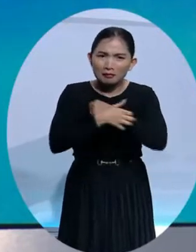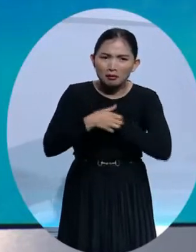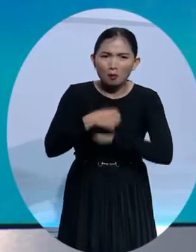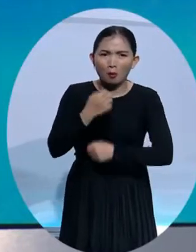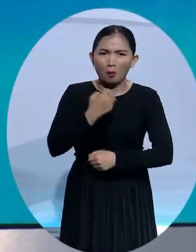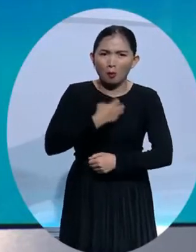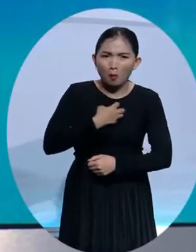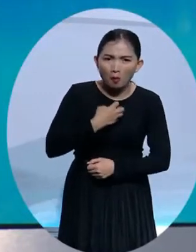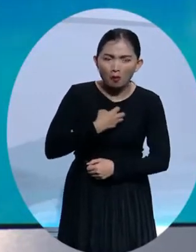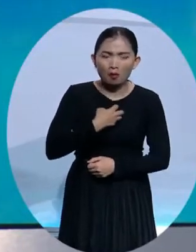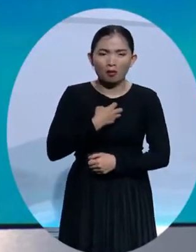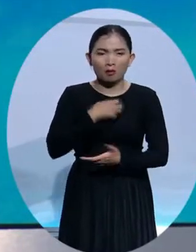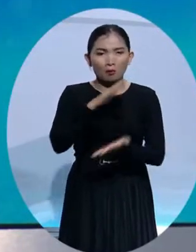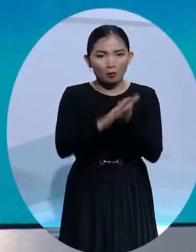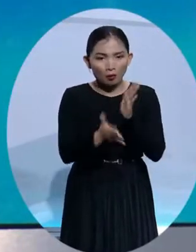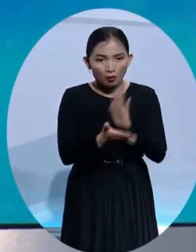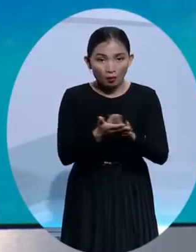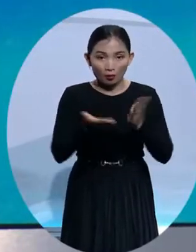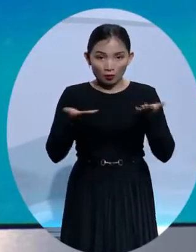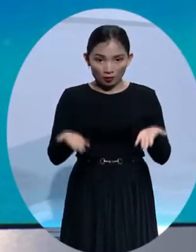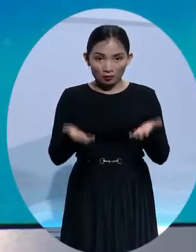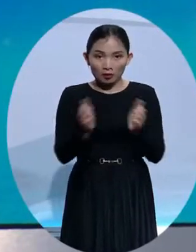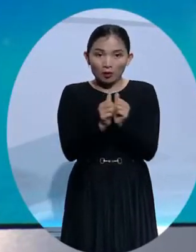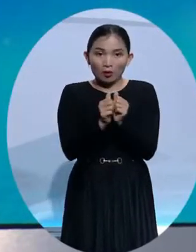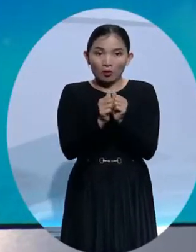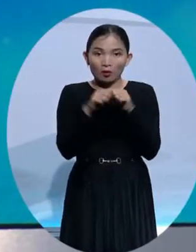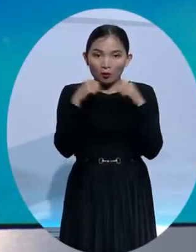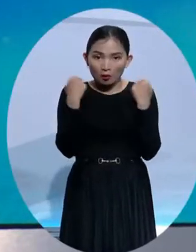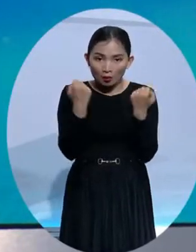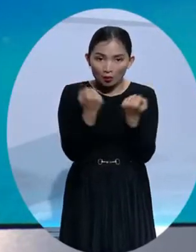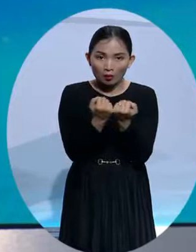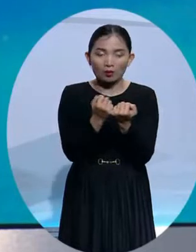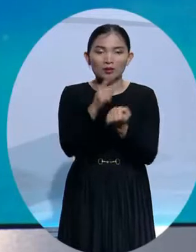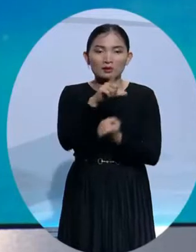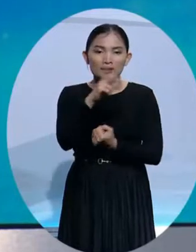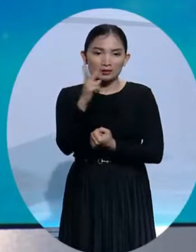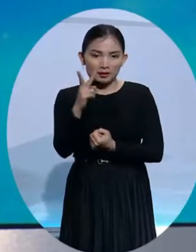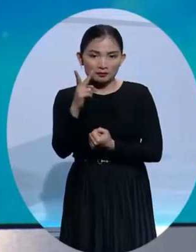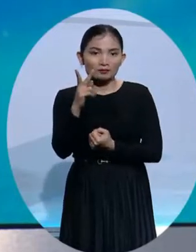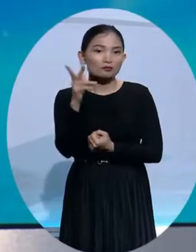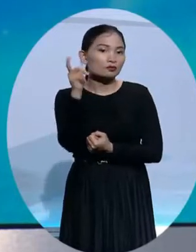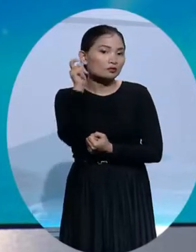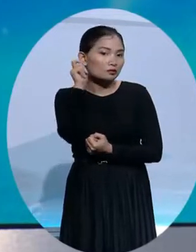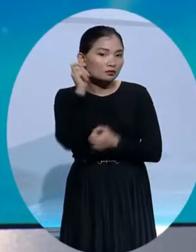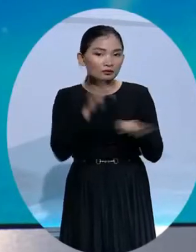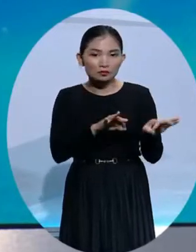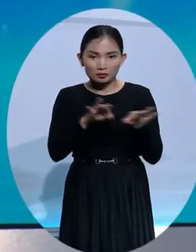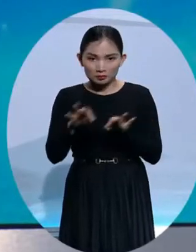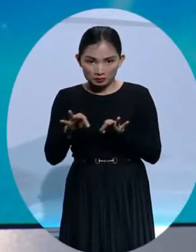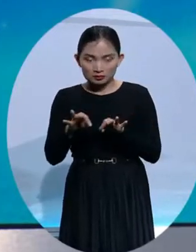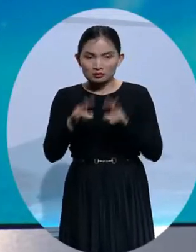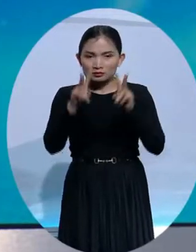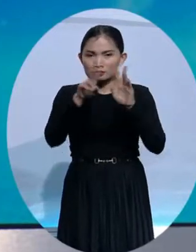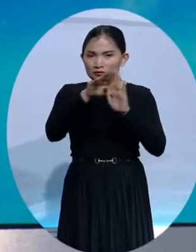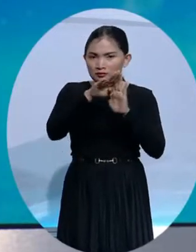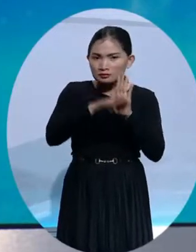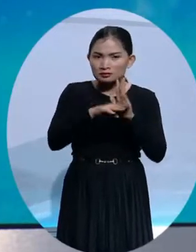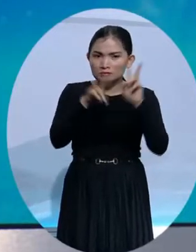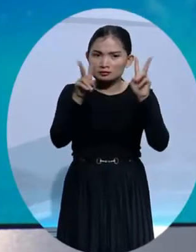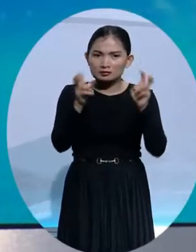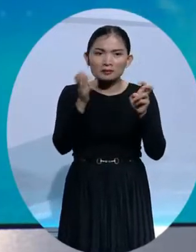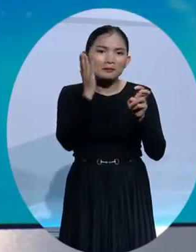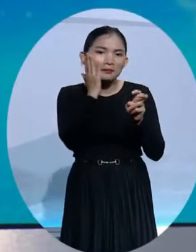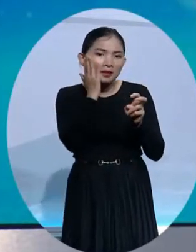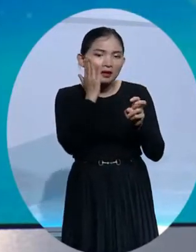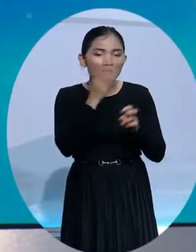Hôm nay, Hội Liên hiệp Phụ nữ Thành phố Hồ Chí Minh tổ chức chương trình Mẹ đỡ đầu, hỗ trợ trao tặng sổ tiết kiệm và phương tiện học tập cho trẻ em mồ côi